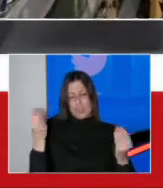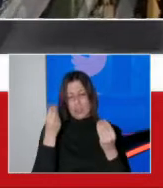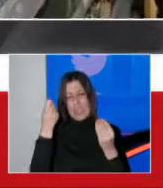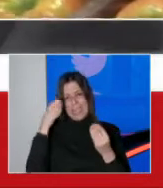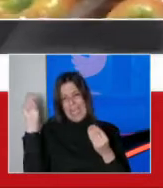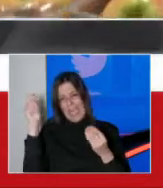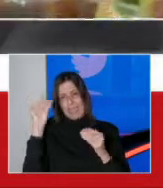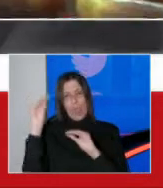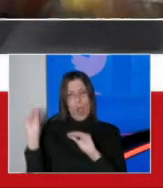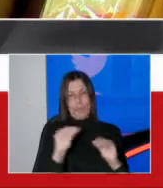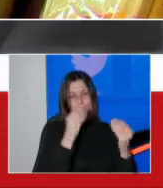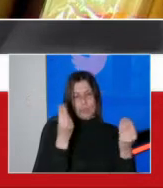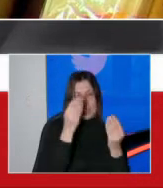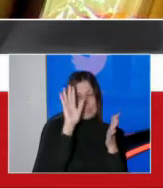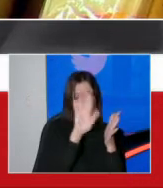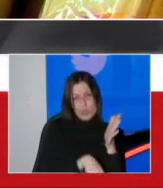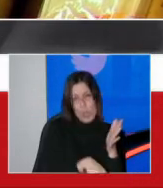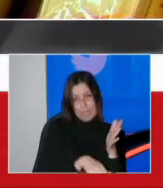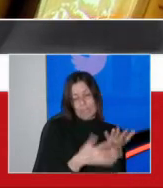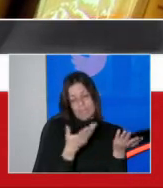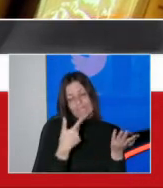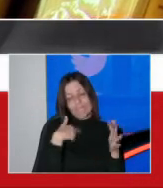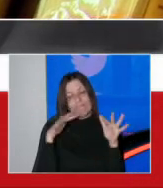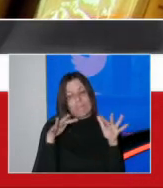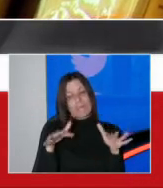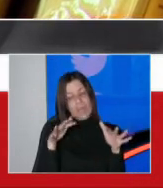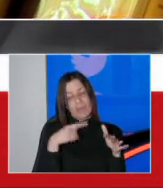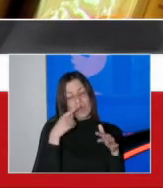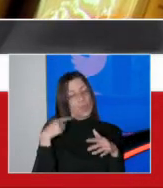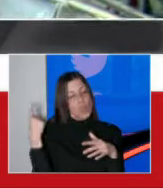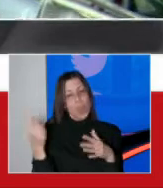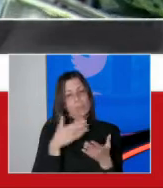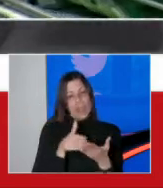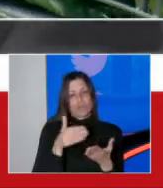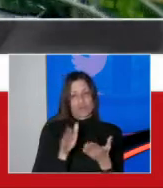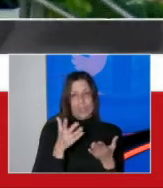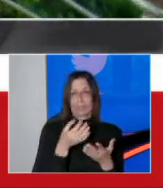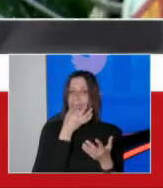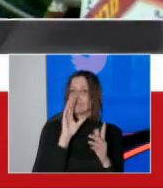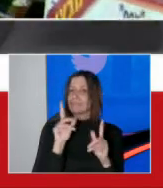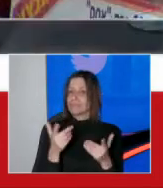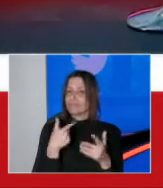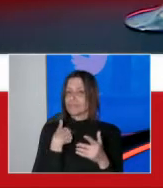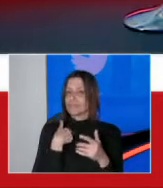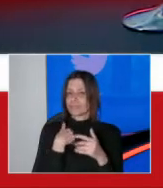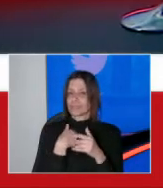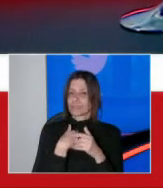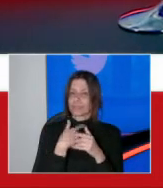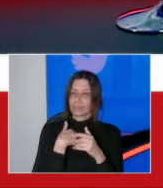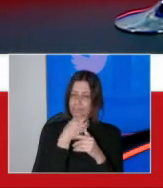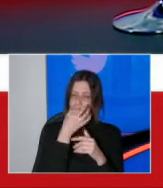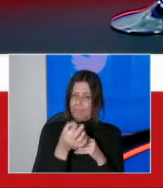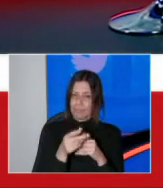ועוברים למוצרים הזולים, ולא נותר לנו אלא לברך ולקרוא לכולם להמשיך. אז אני רוצה לשאול אותך,